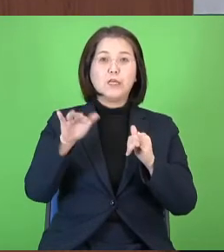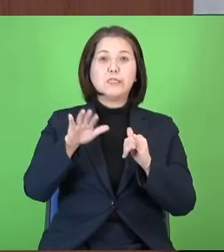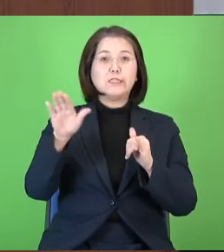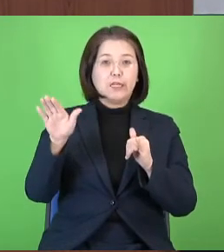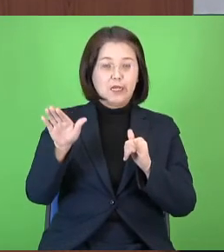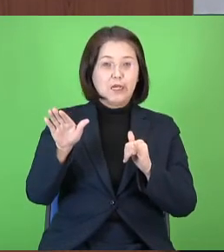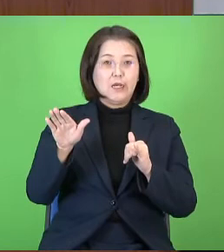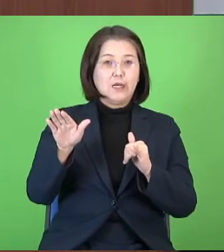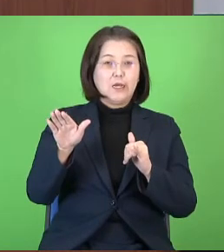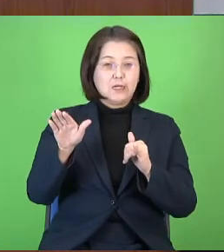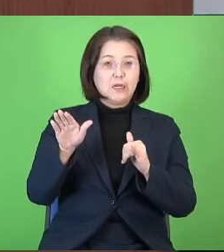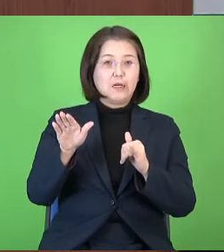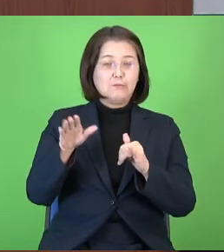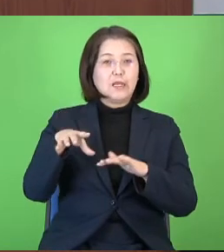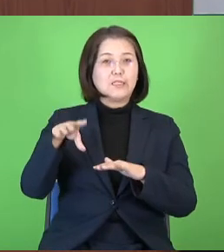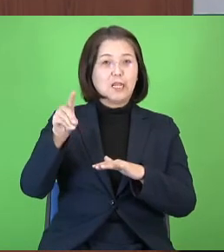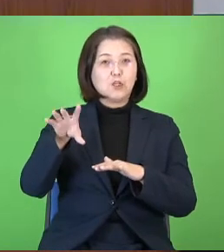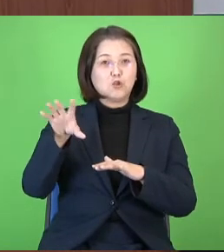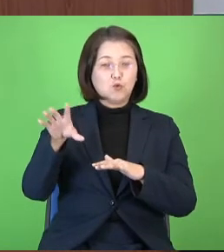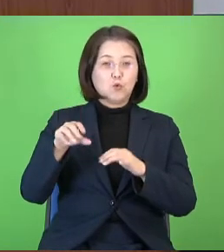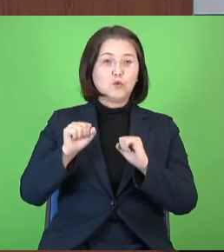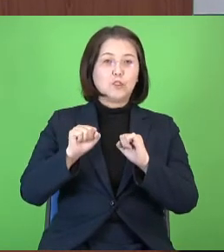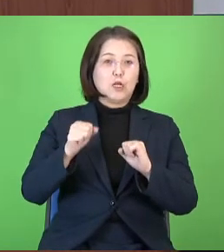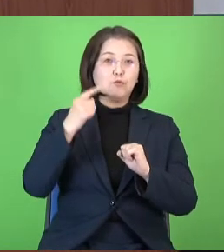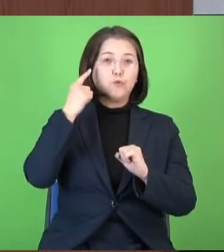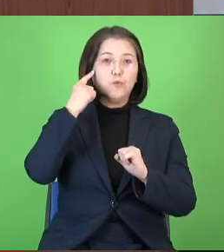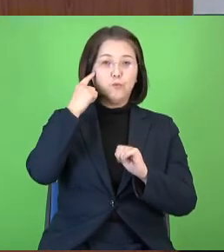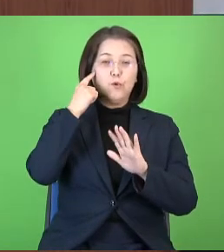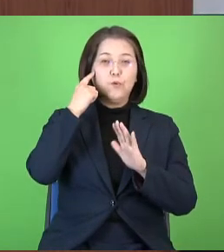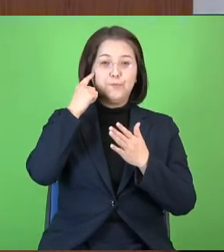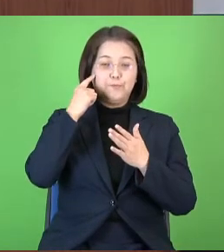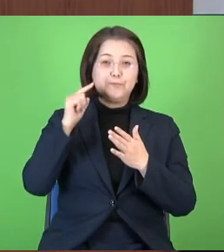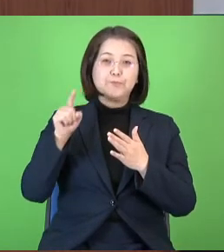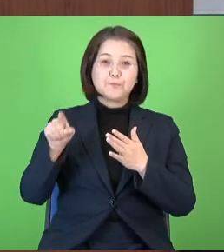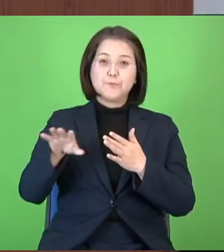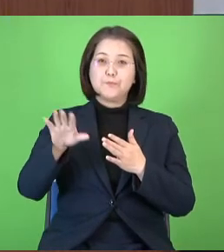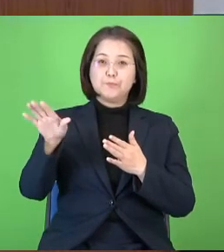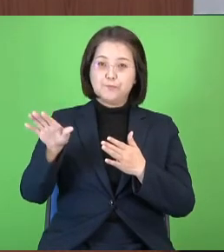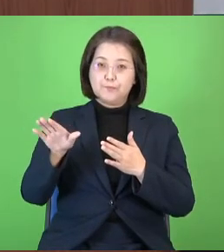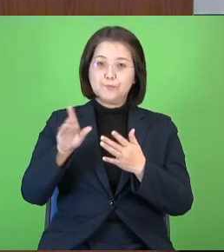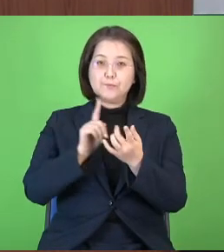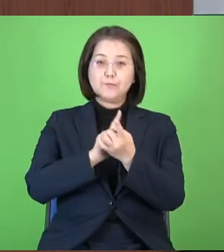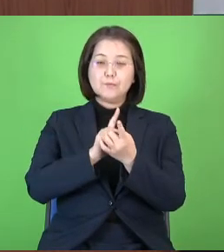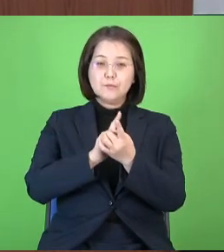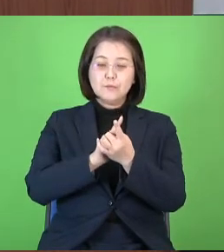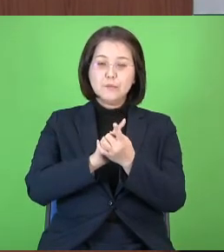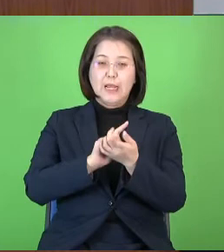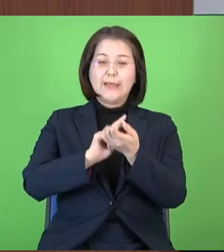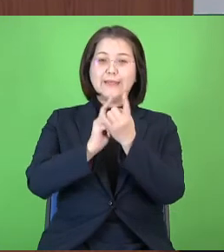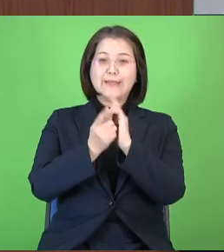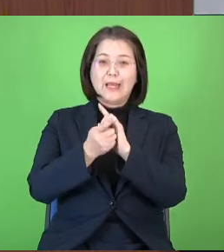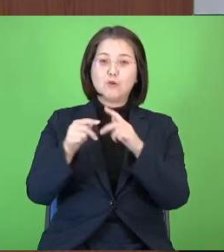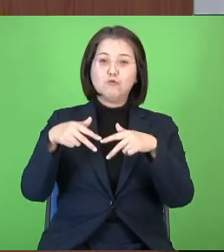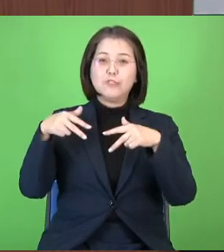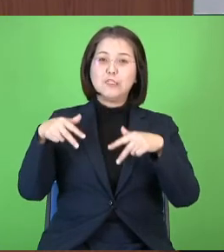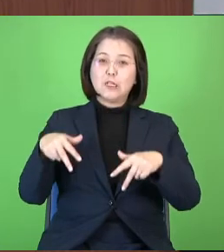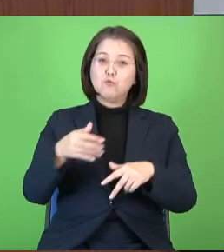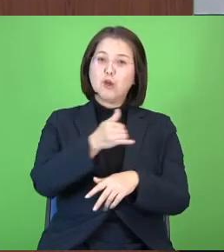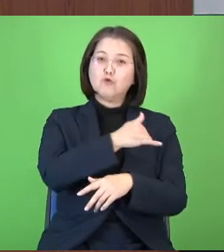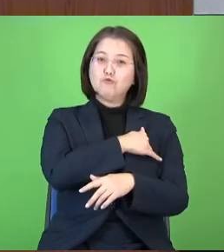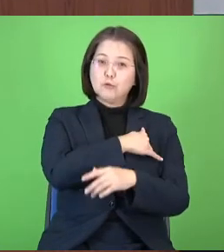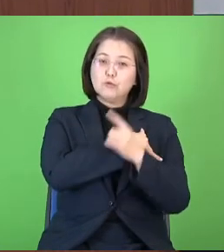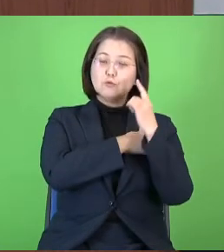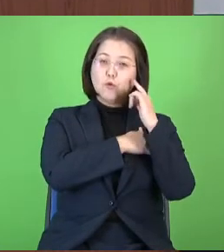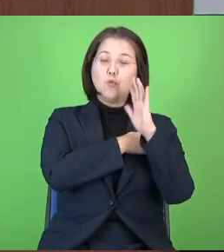は4 pot ティルところですよでもその3回目接種ですとまた7高齢者の方は